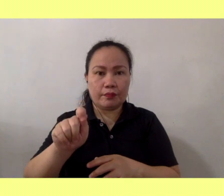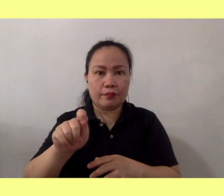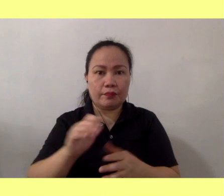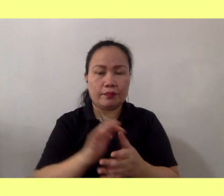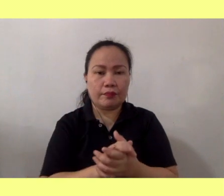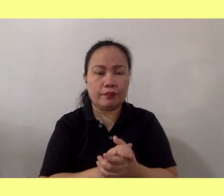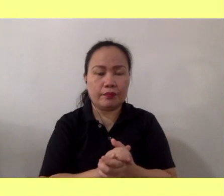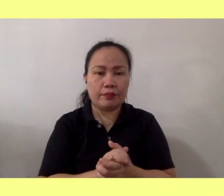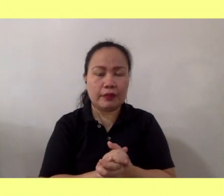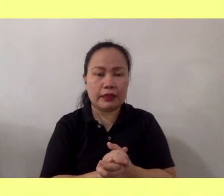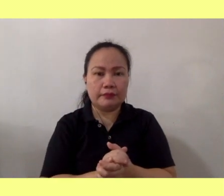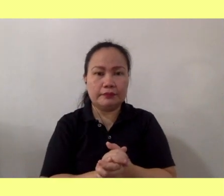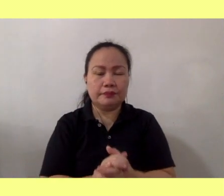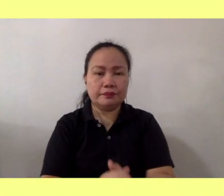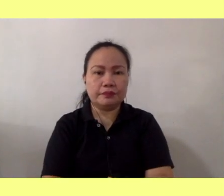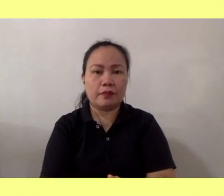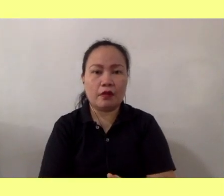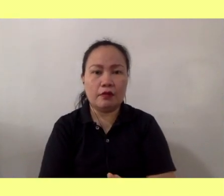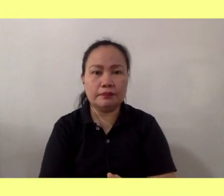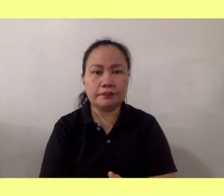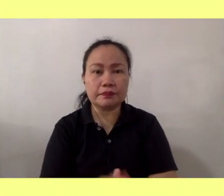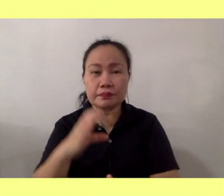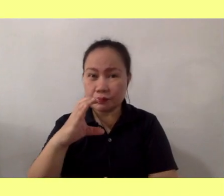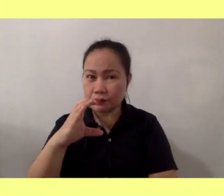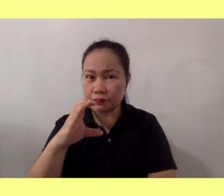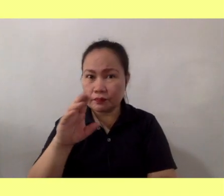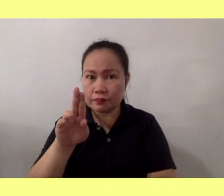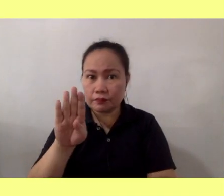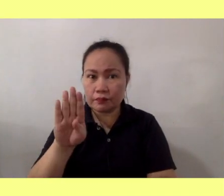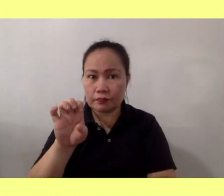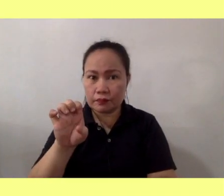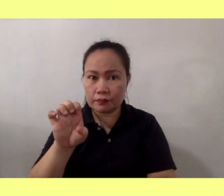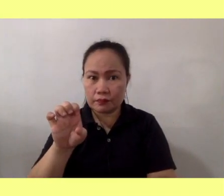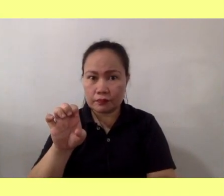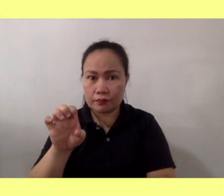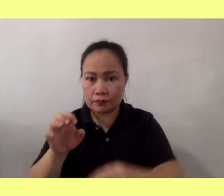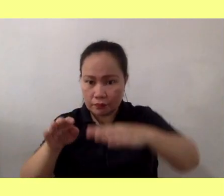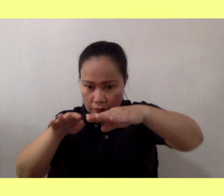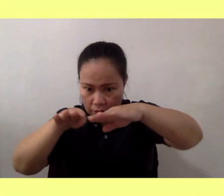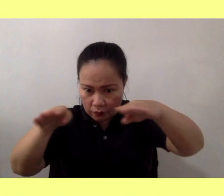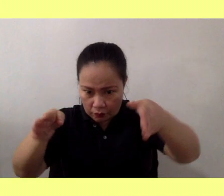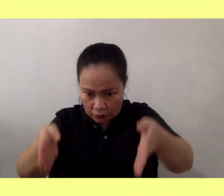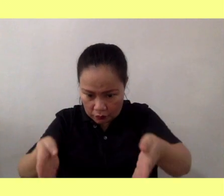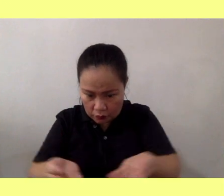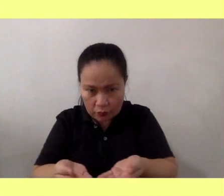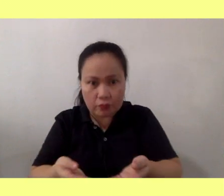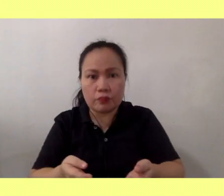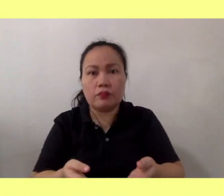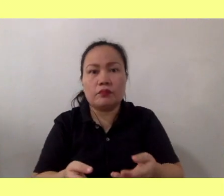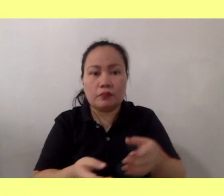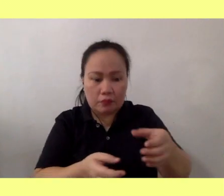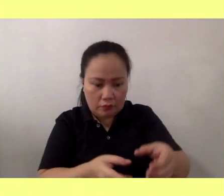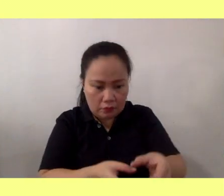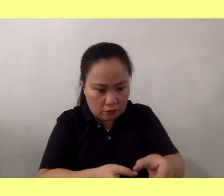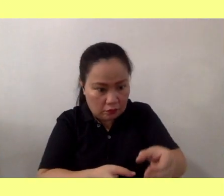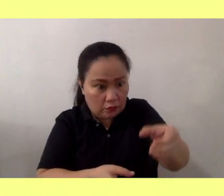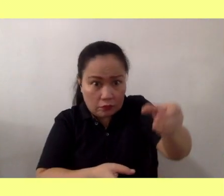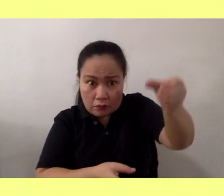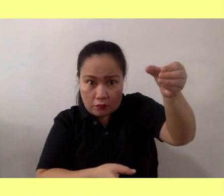kapag naging 3-dimensional na yan, hindi na po yan plane. So, a cube is not a plane. A cylinder is not a